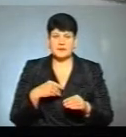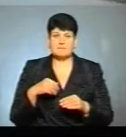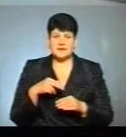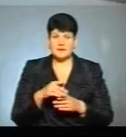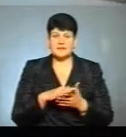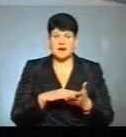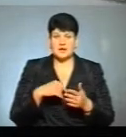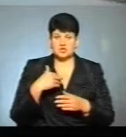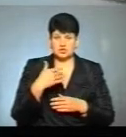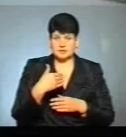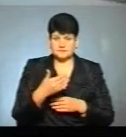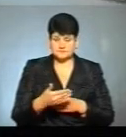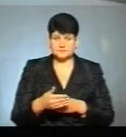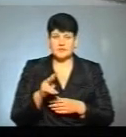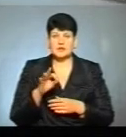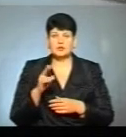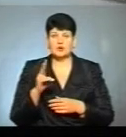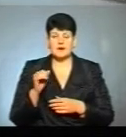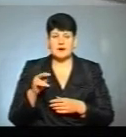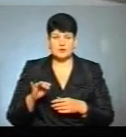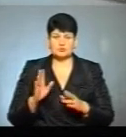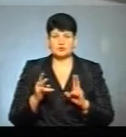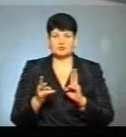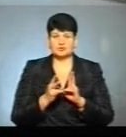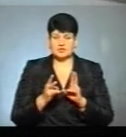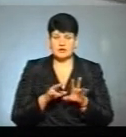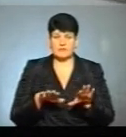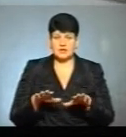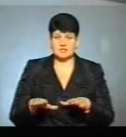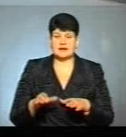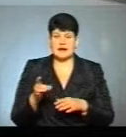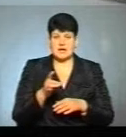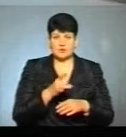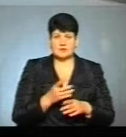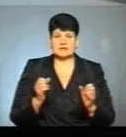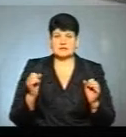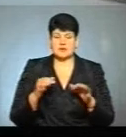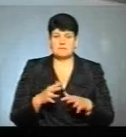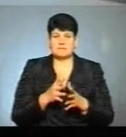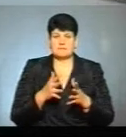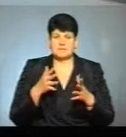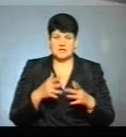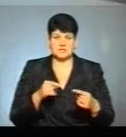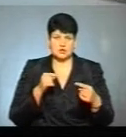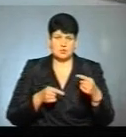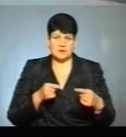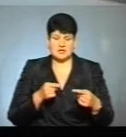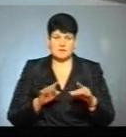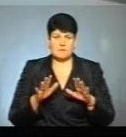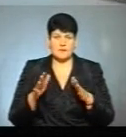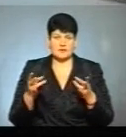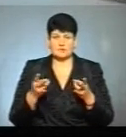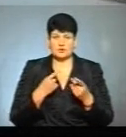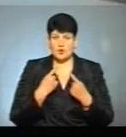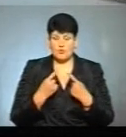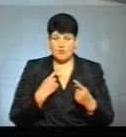тепер далі по локально більш, будемо зустрічатися в межах окремих районів, де назбиралося найбільше суперечливих моментів, які необхідно